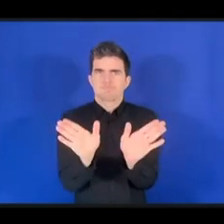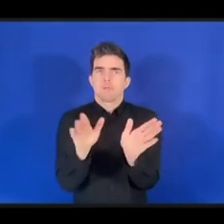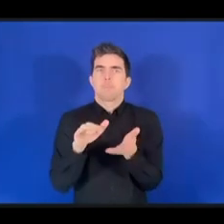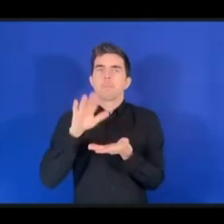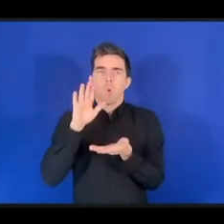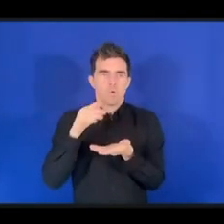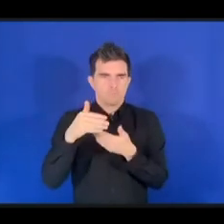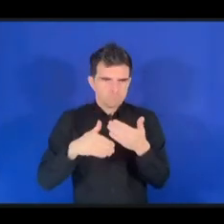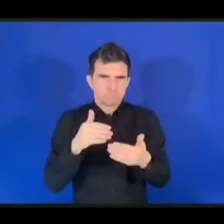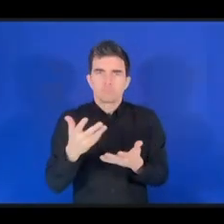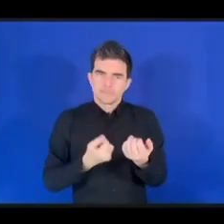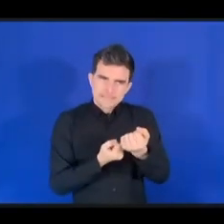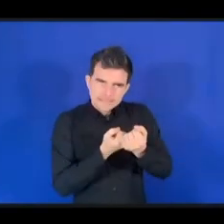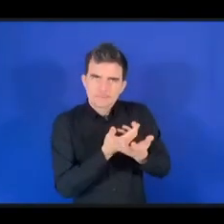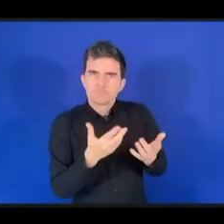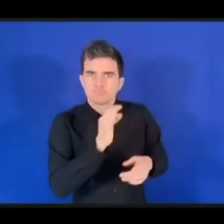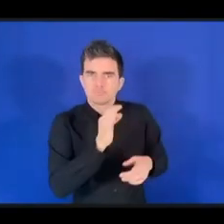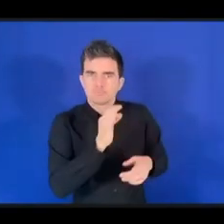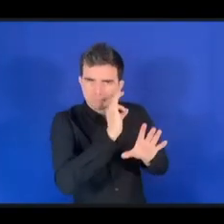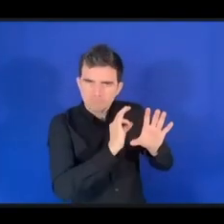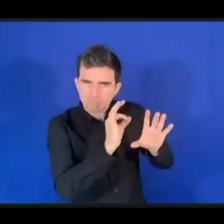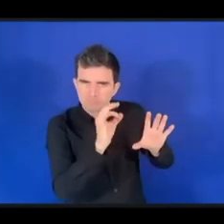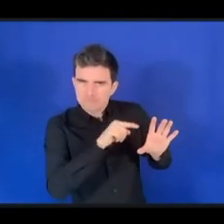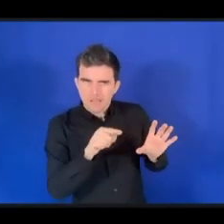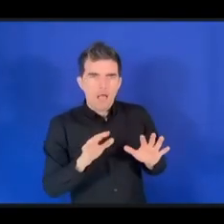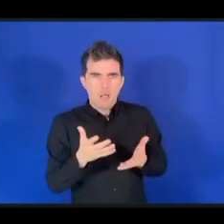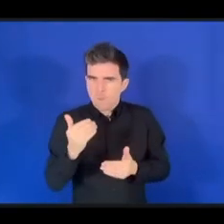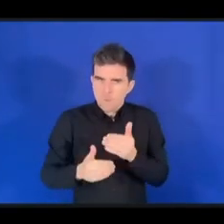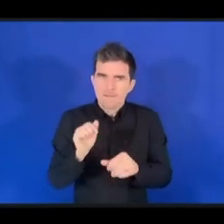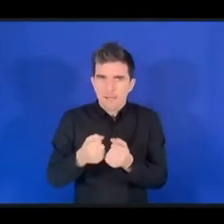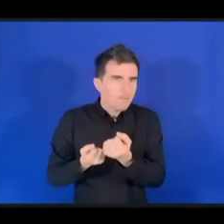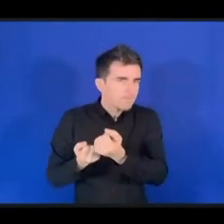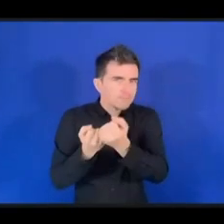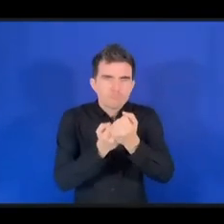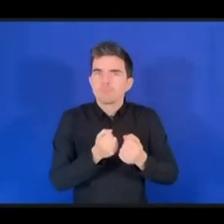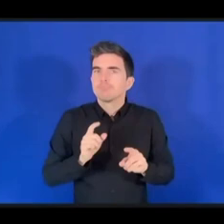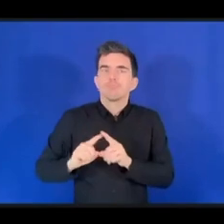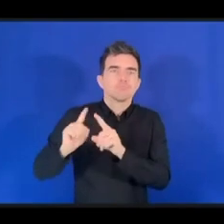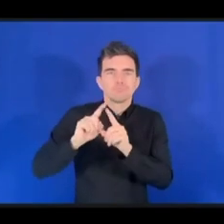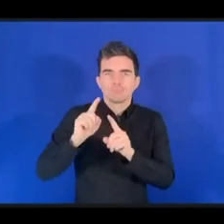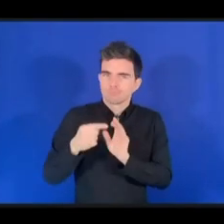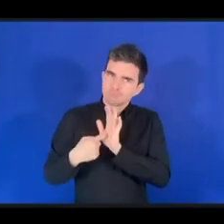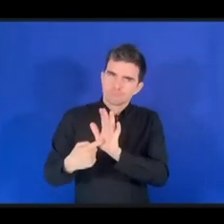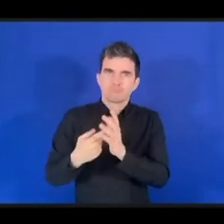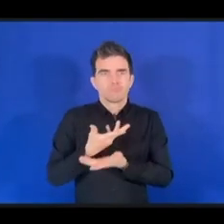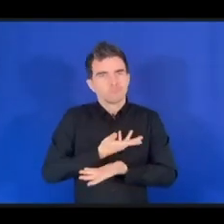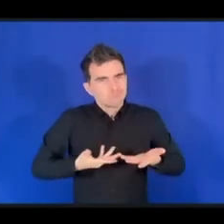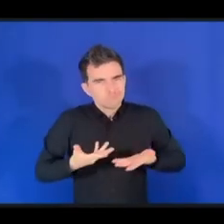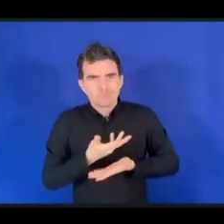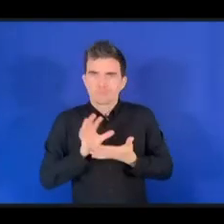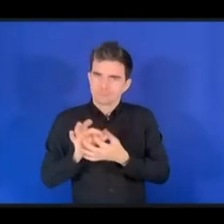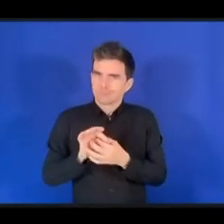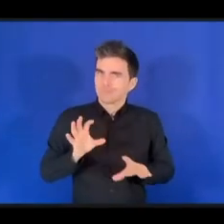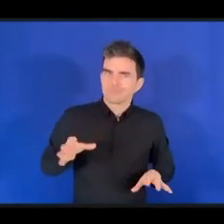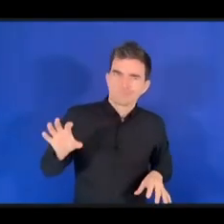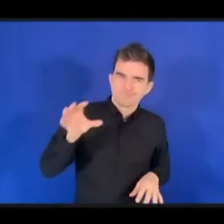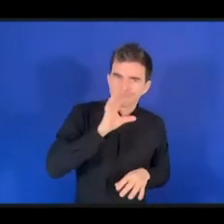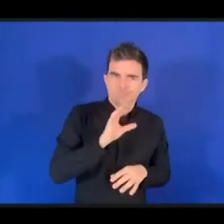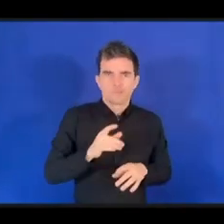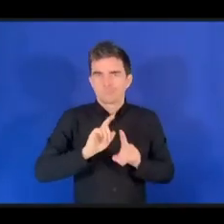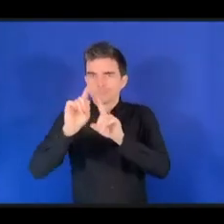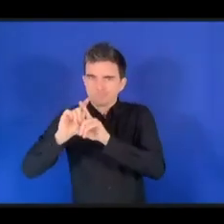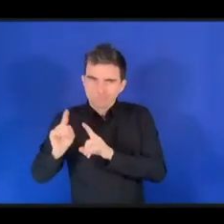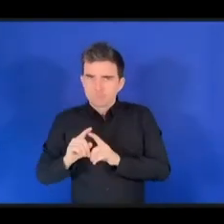الدول الجذريه الصغيره وكيف انه من المهم ان ناخذ هذا في الاعتبار في